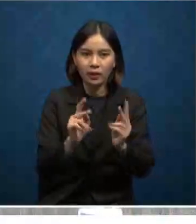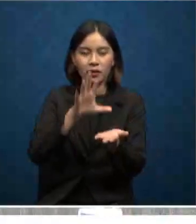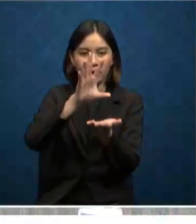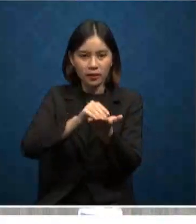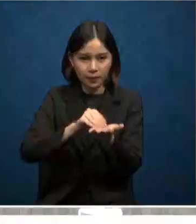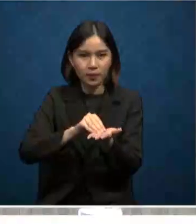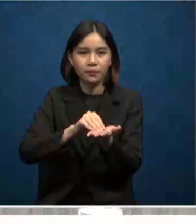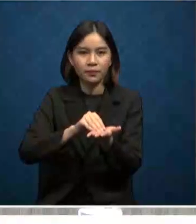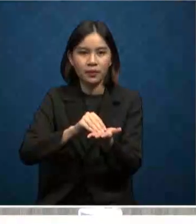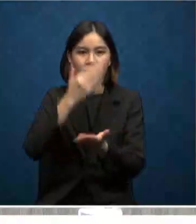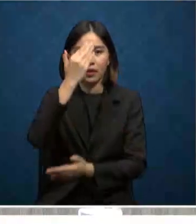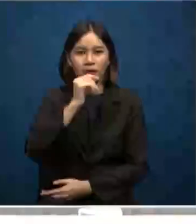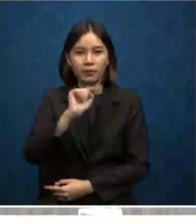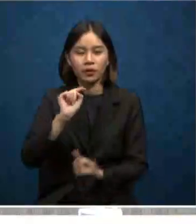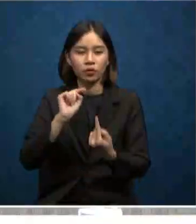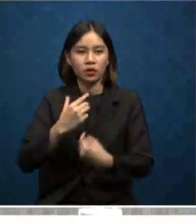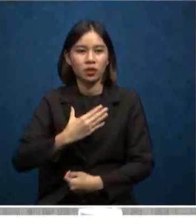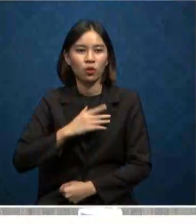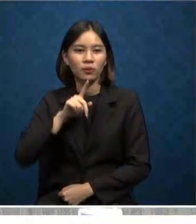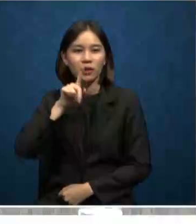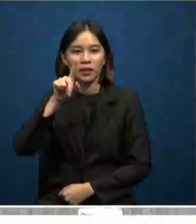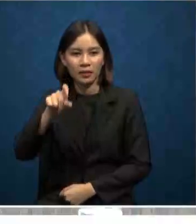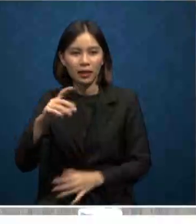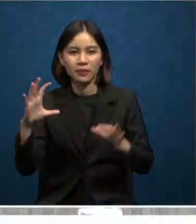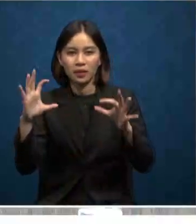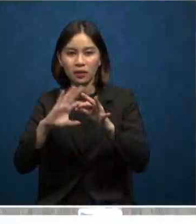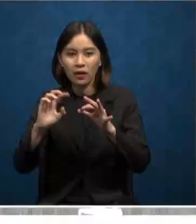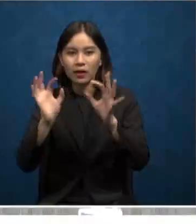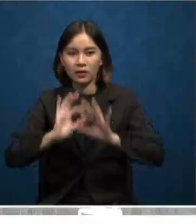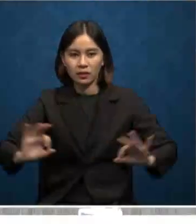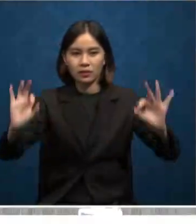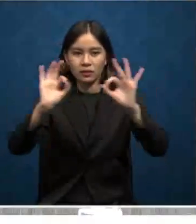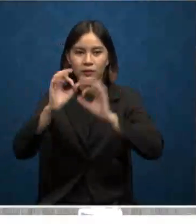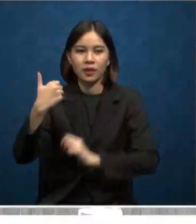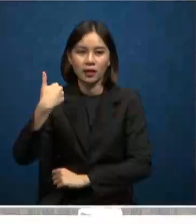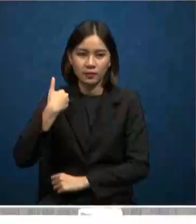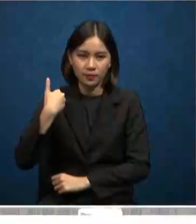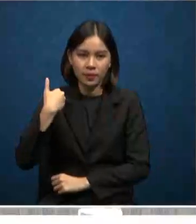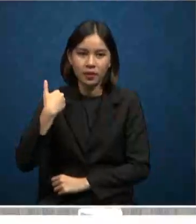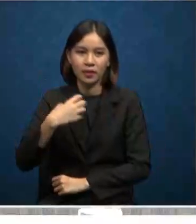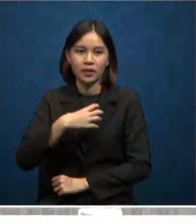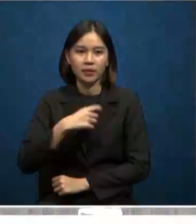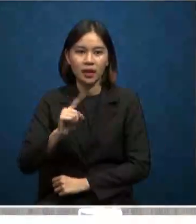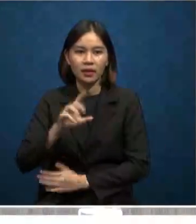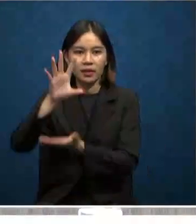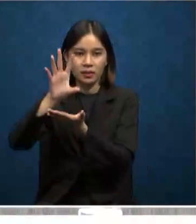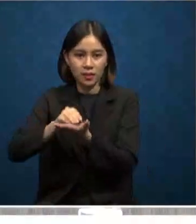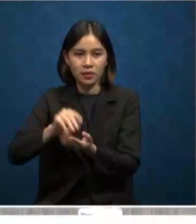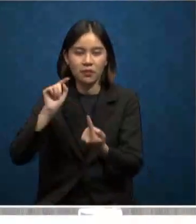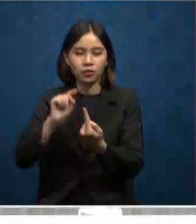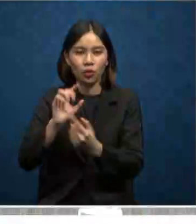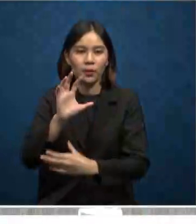ไว้เพราะประเด็นที่จะผมจะถามนั้นเป็นประเด็นที่มีความสำคัญแล้วก็ต้องการบันทึกเอาไว้ใน